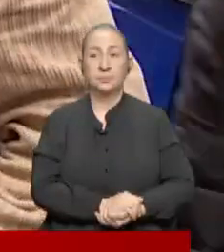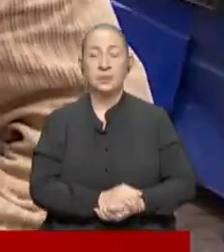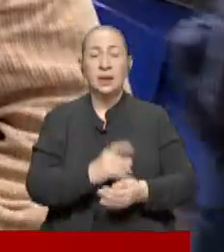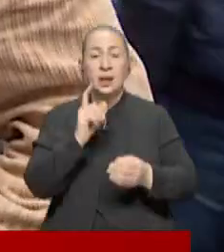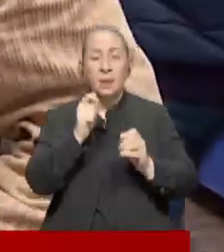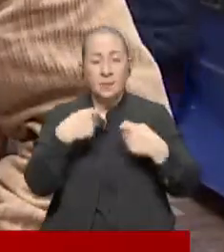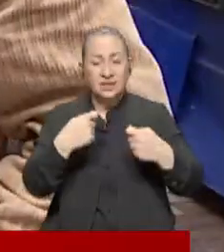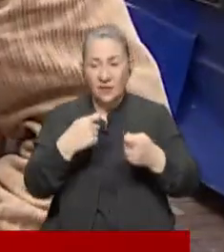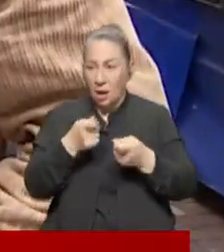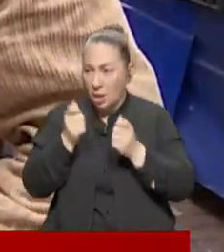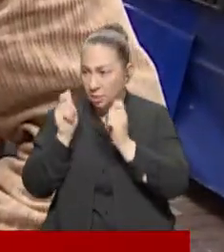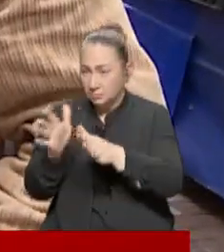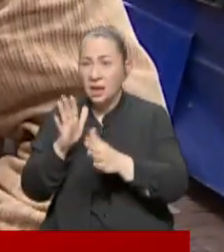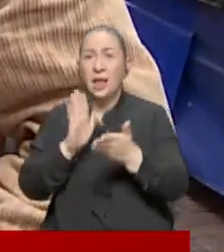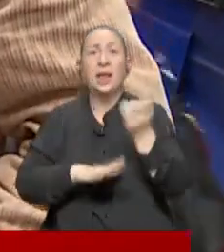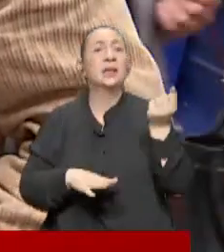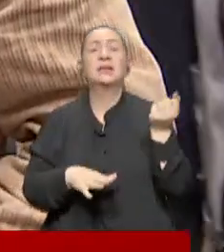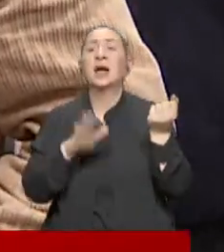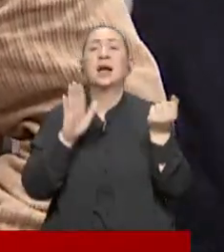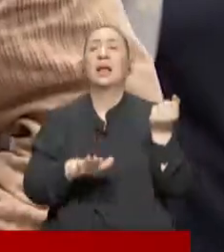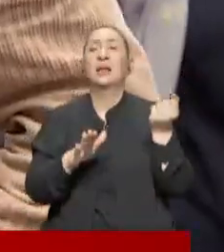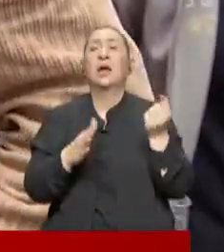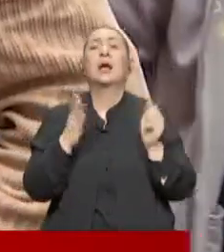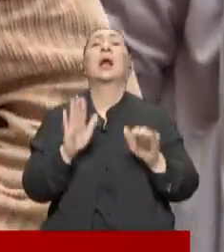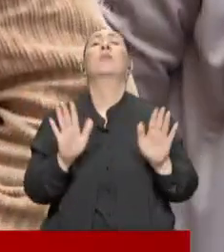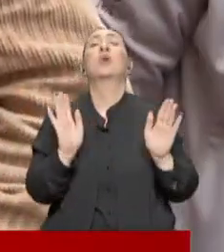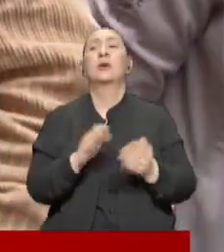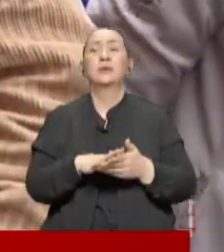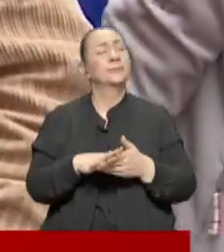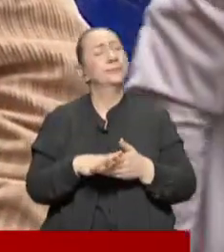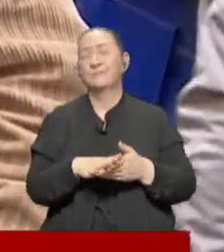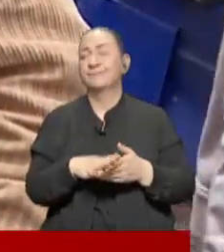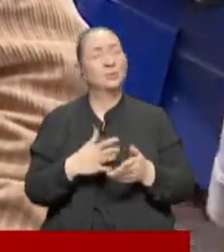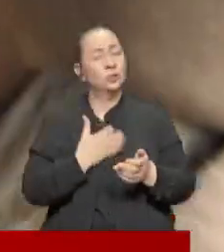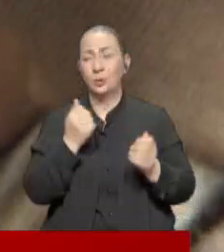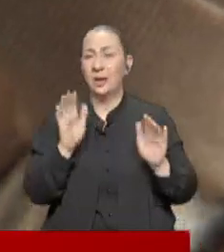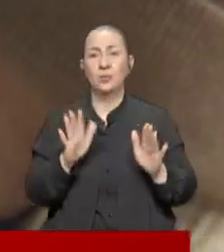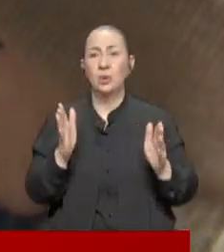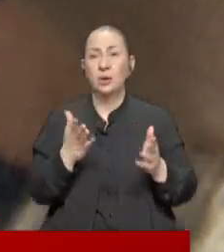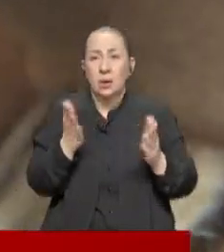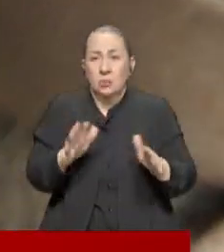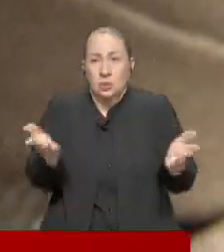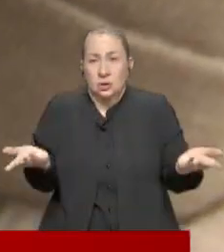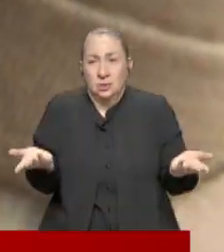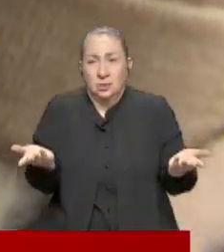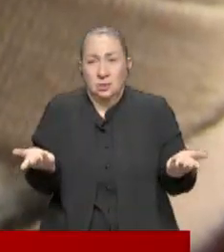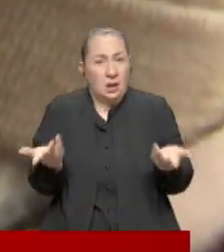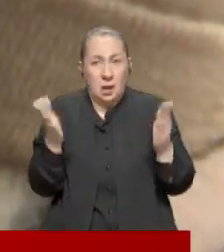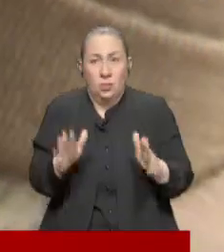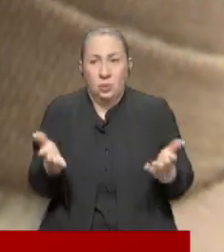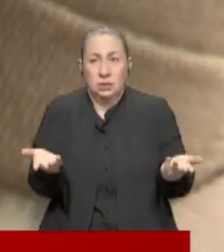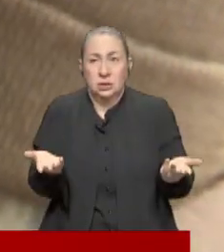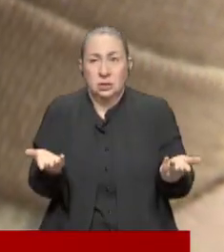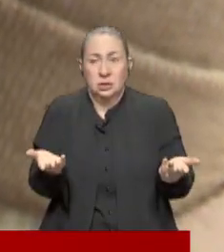Sabit giderlere gittikten sonra elinizde kalanla... Kalmıyor. Ne yazık ki kalmıyor. Kalmıyor bir şey. Ne kalıyor